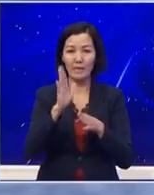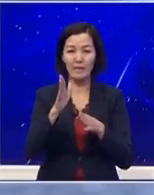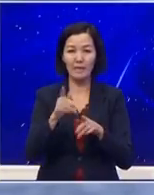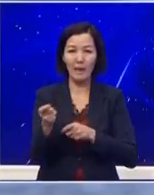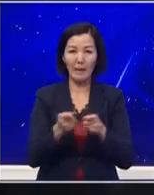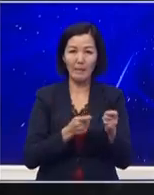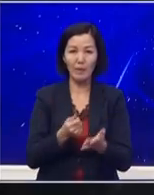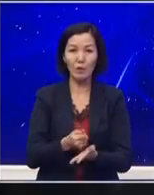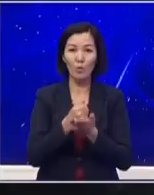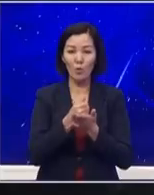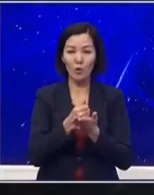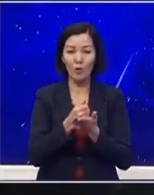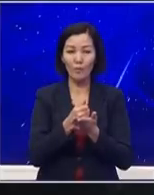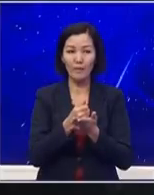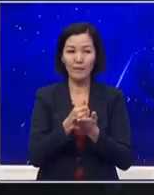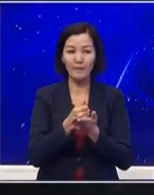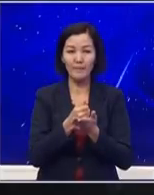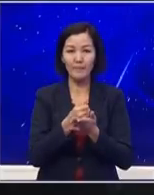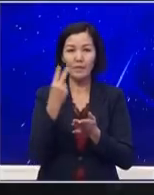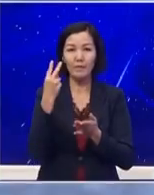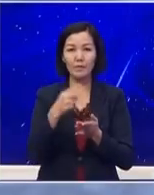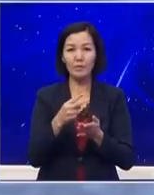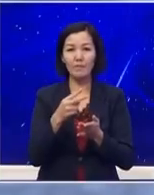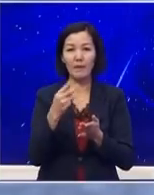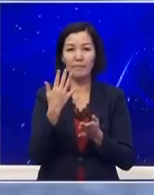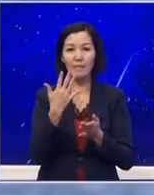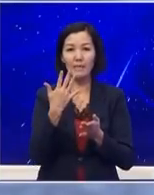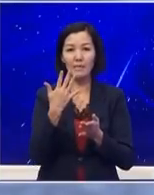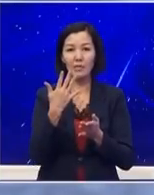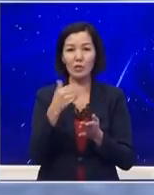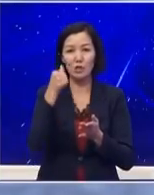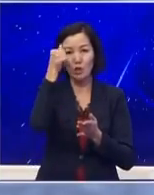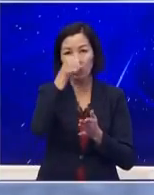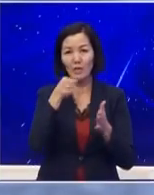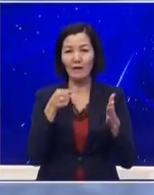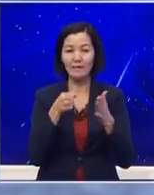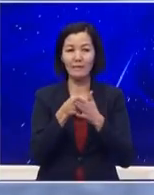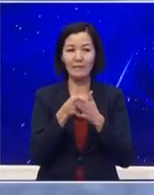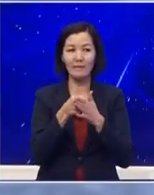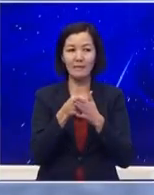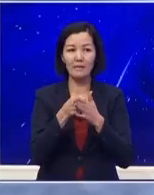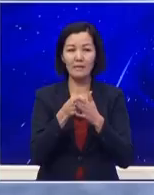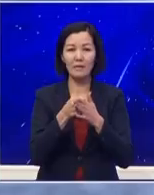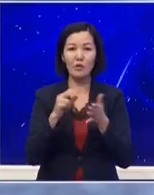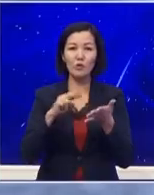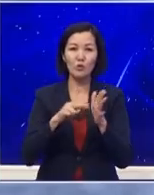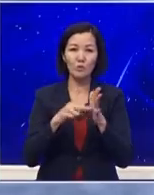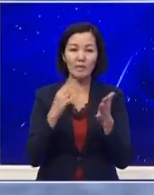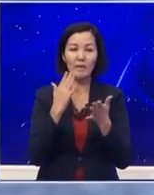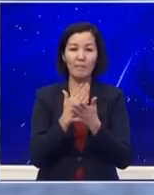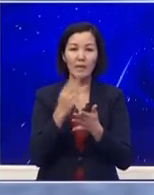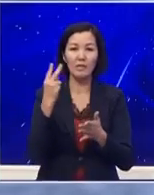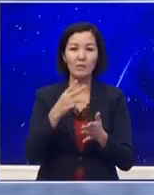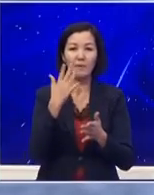қолдауымен. Бұл жоба негізінен 25-ші жылға дейін, мысалы, жоспарланған